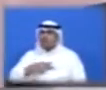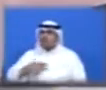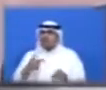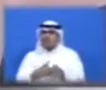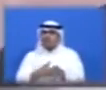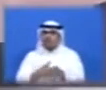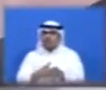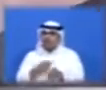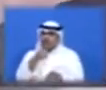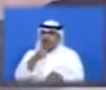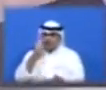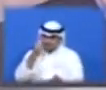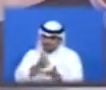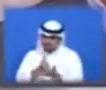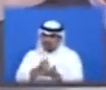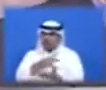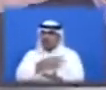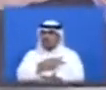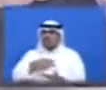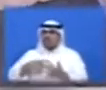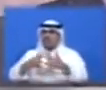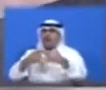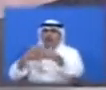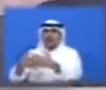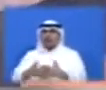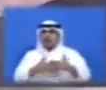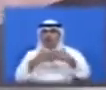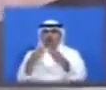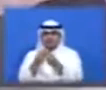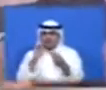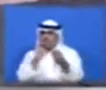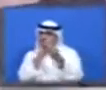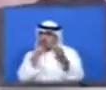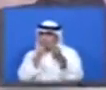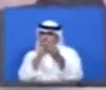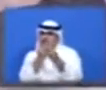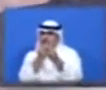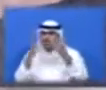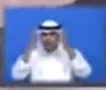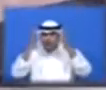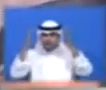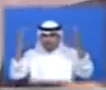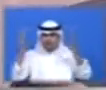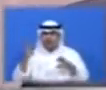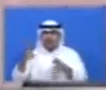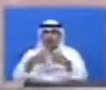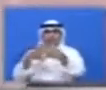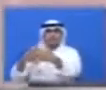من عدة جهات من السفارة الأمريكية، وصار في تواصل بيننا وبين الخبراء الأمريكان عن